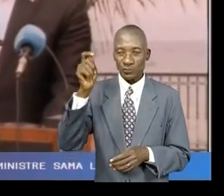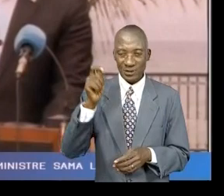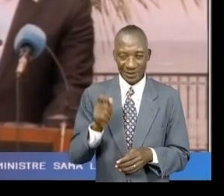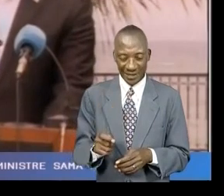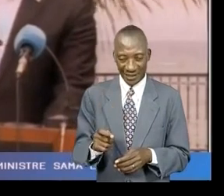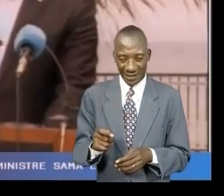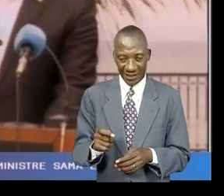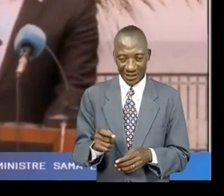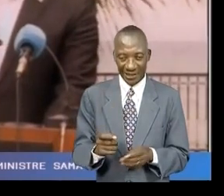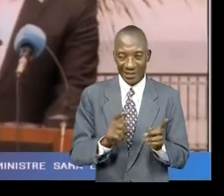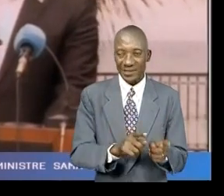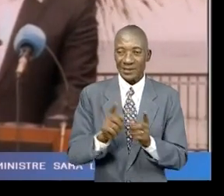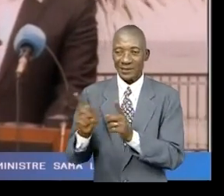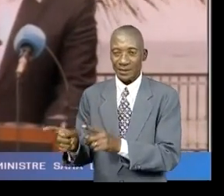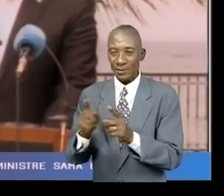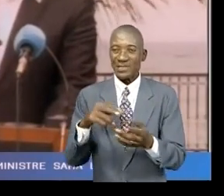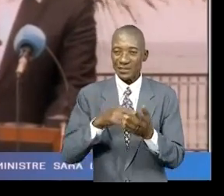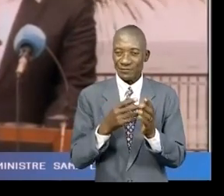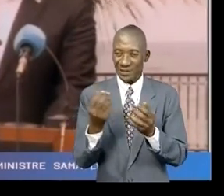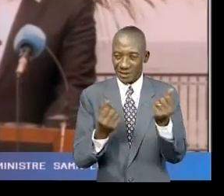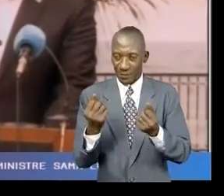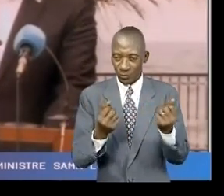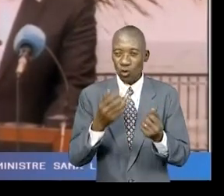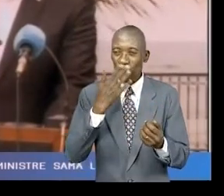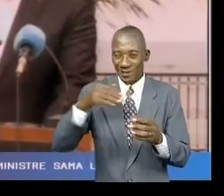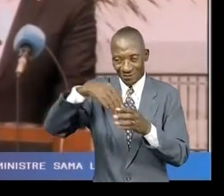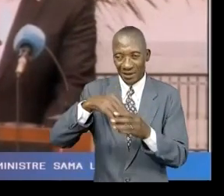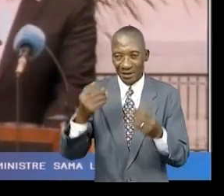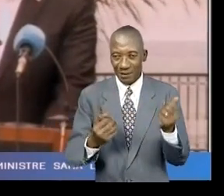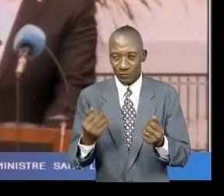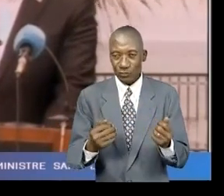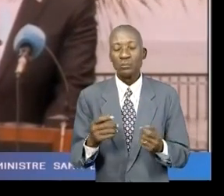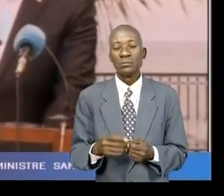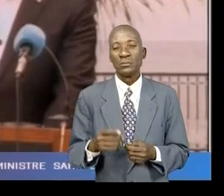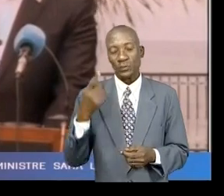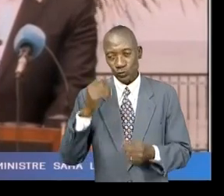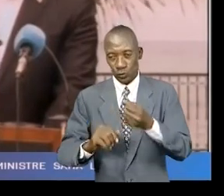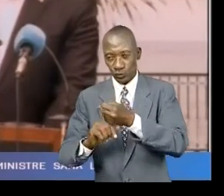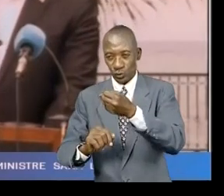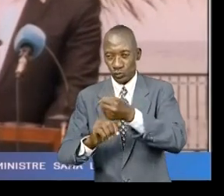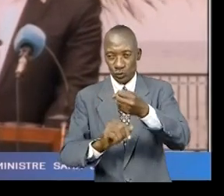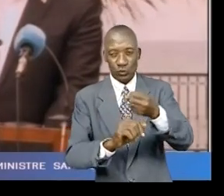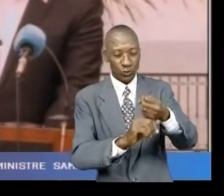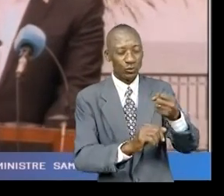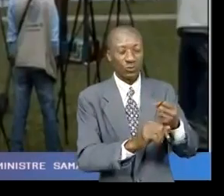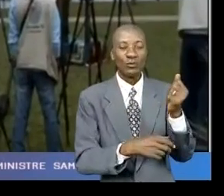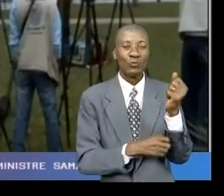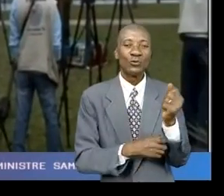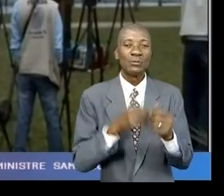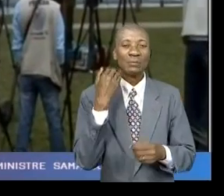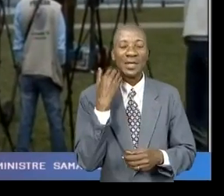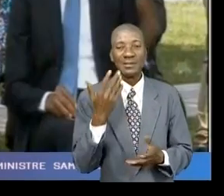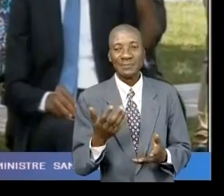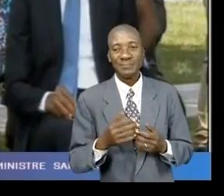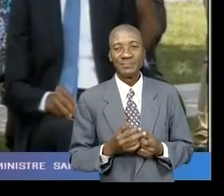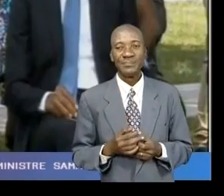équipé, pouvant dispenser des soins en renfort aux structures sanitaires existantes. La sécurité